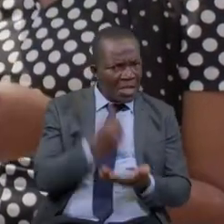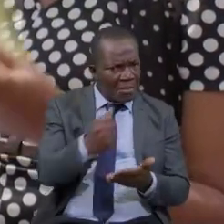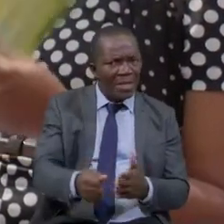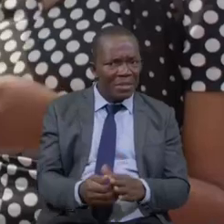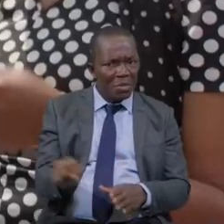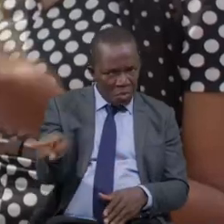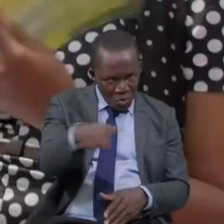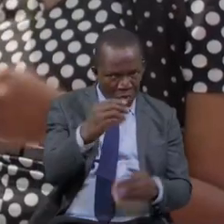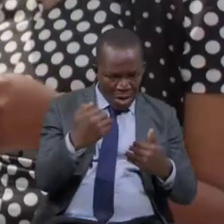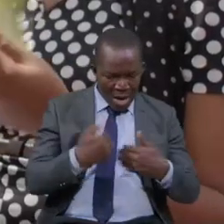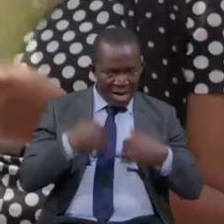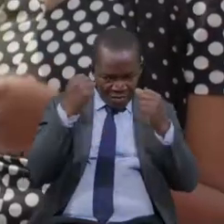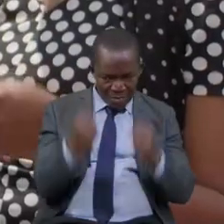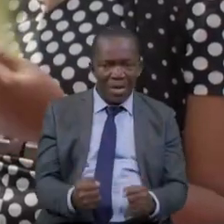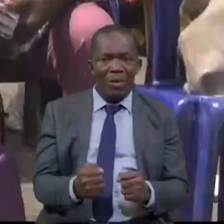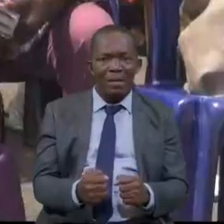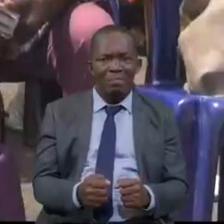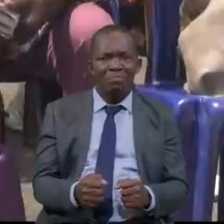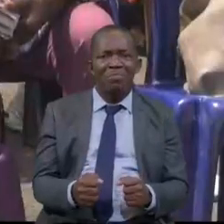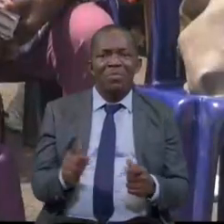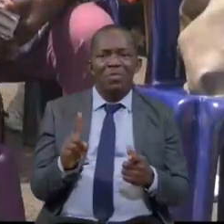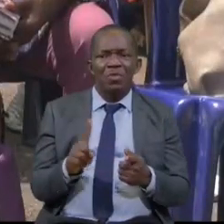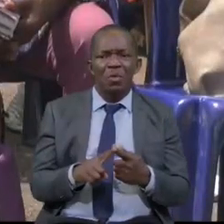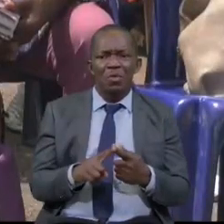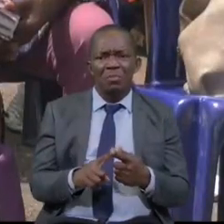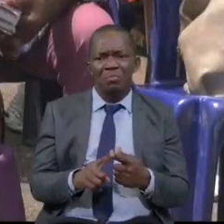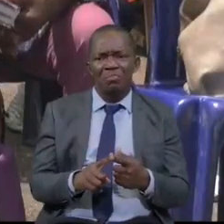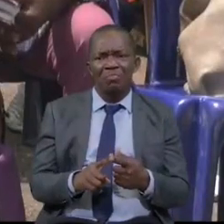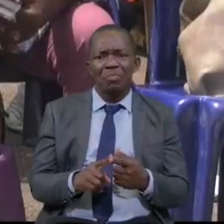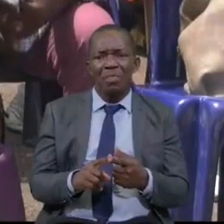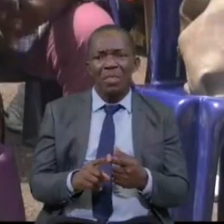et de guérir toute maladie. Amen.